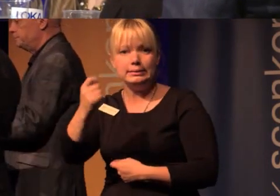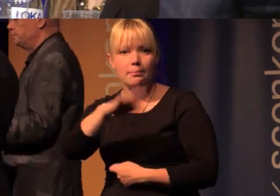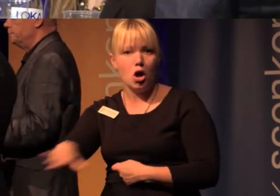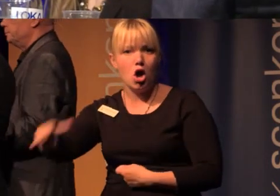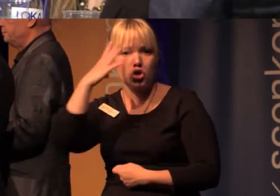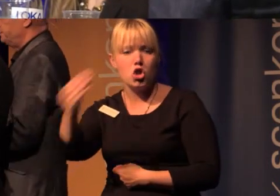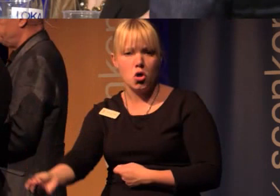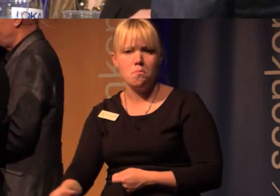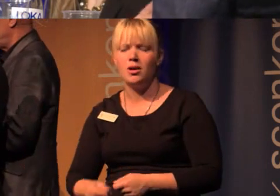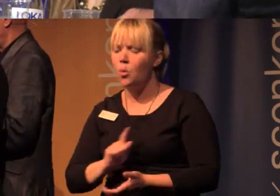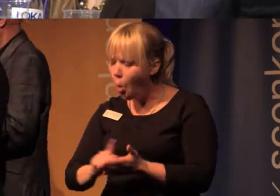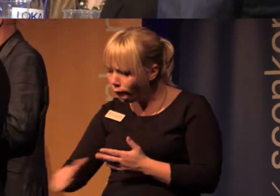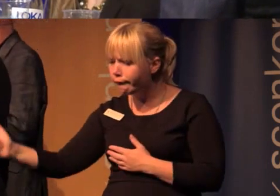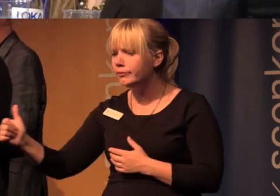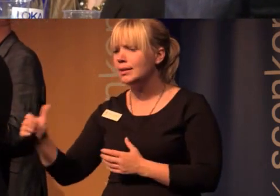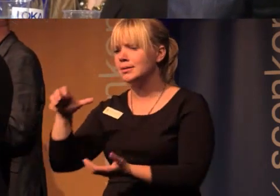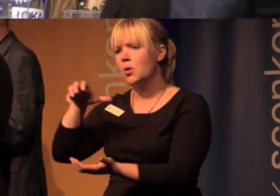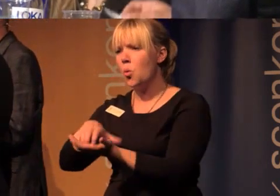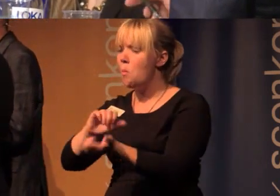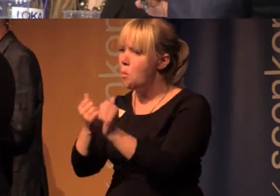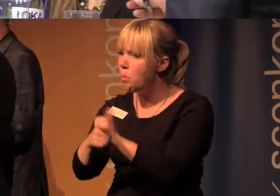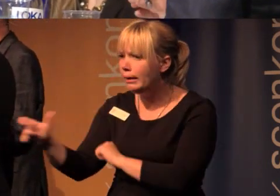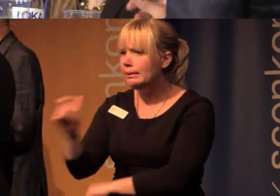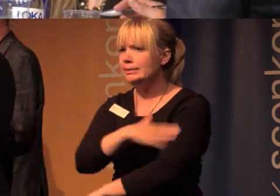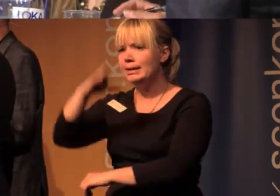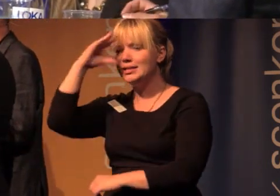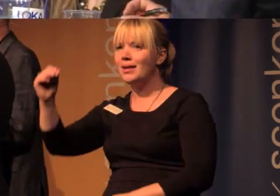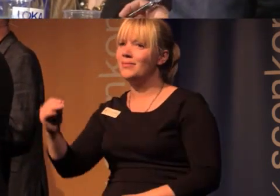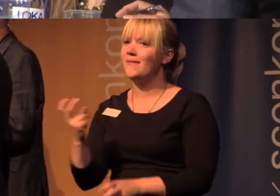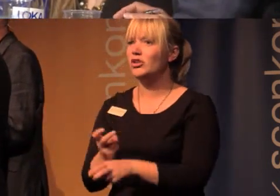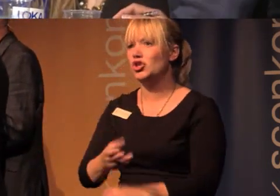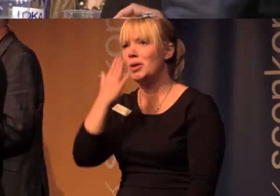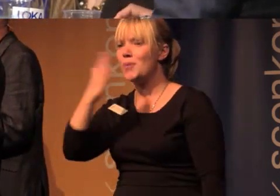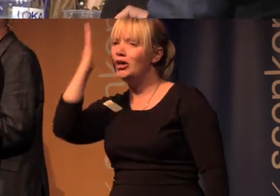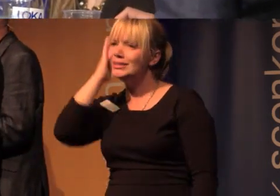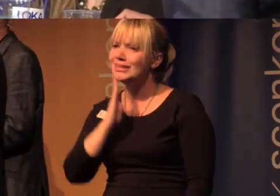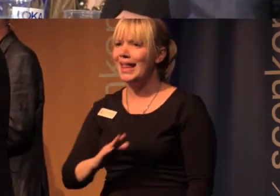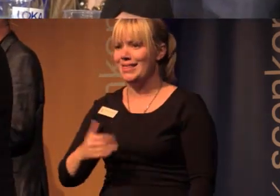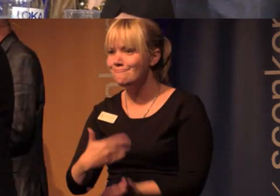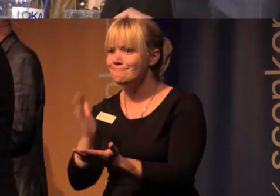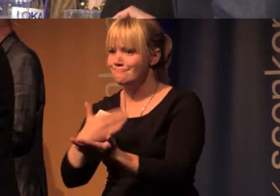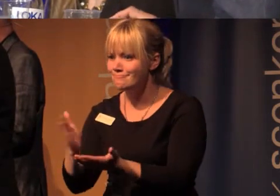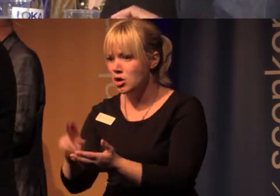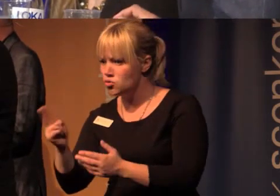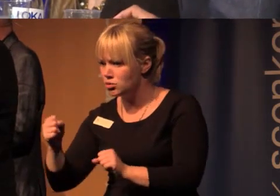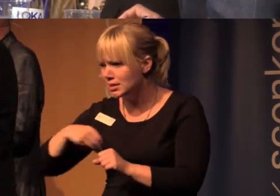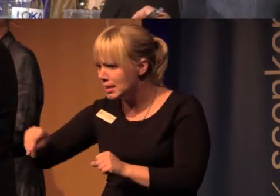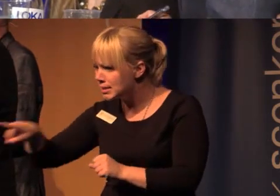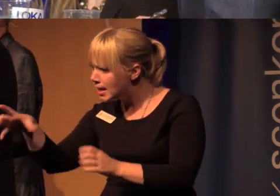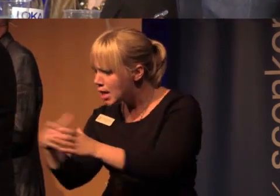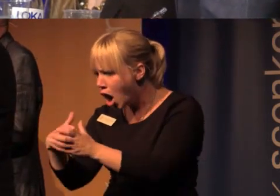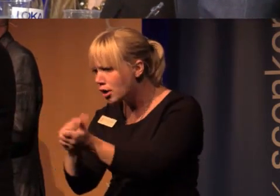blir den naturliga konsekvensen allt för ofta när kommunpolitiker och tjänstemän i goodwill-anda ska berätta att nu ska vi göra en stor satsning på det här laget